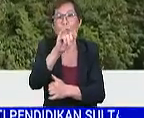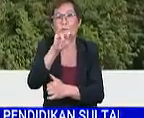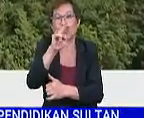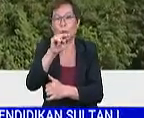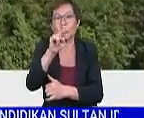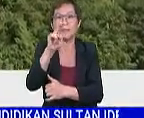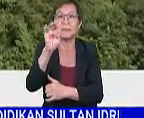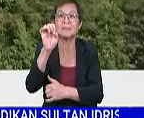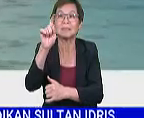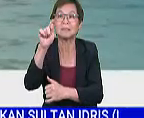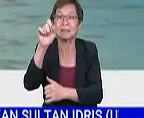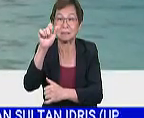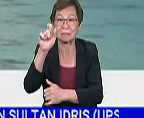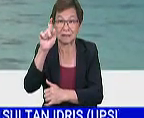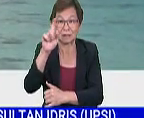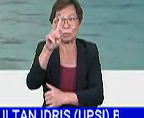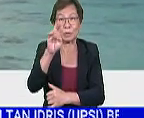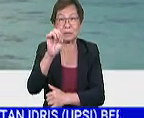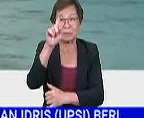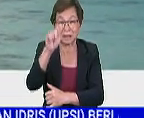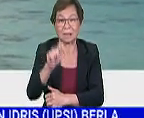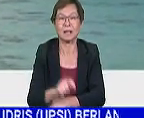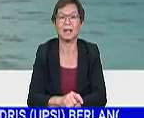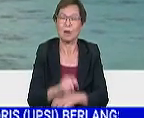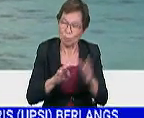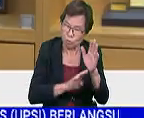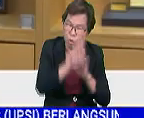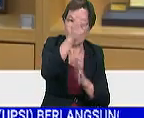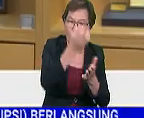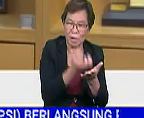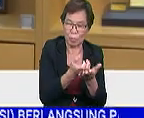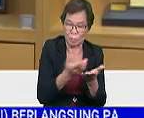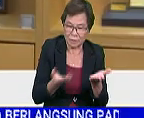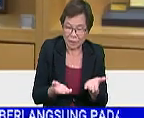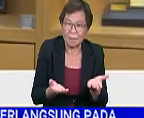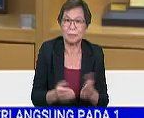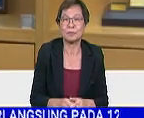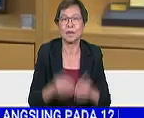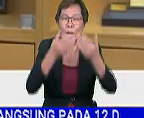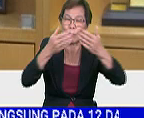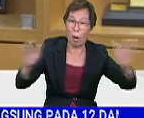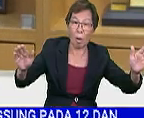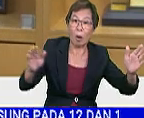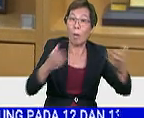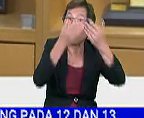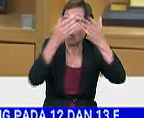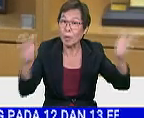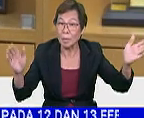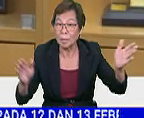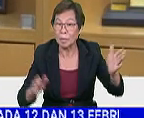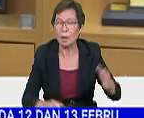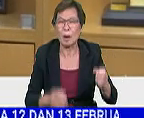keadaan tersebut semestinya mampu merangsang semula ekonomi setempat opening doesn't mean that